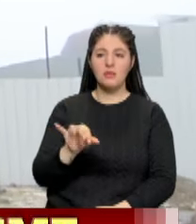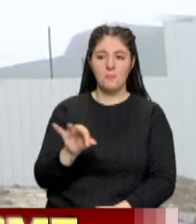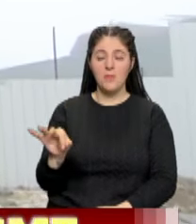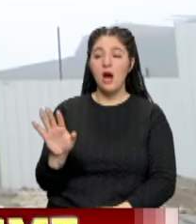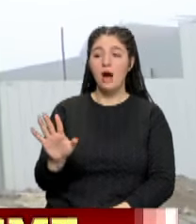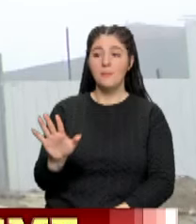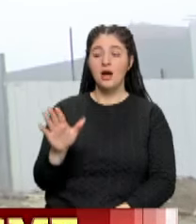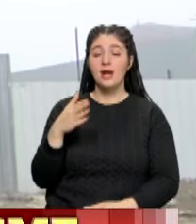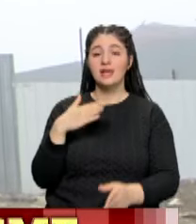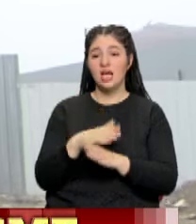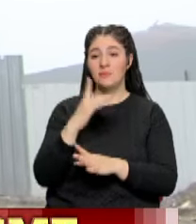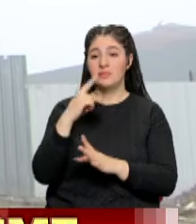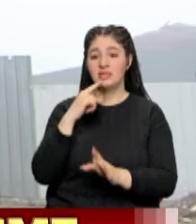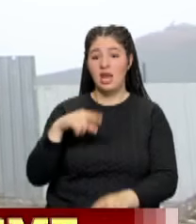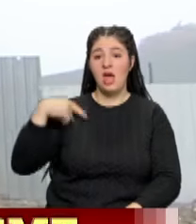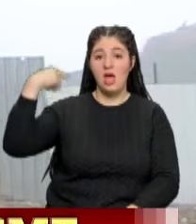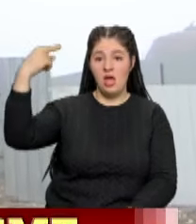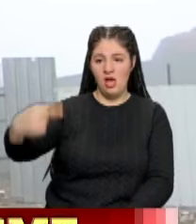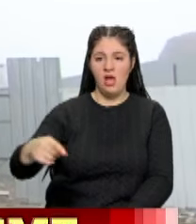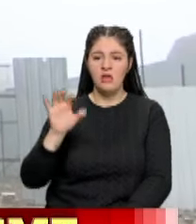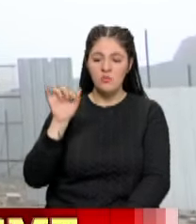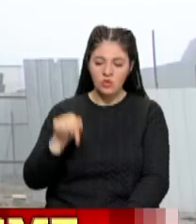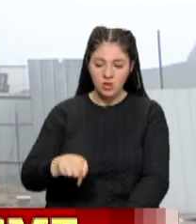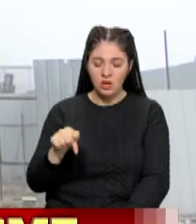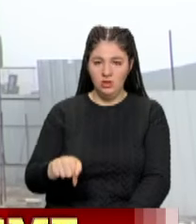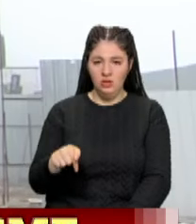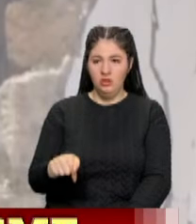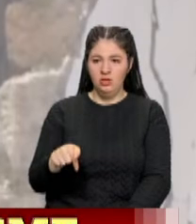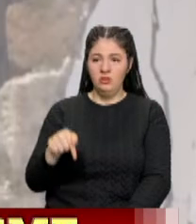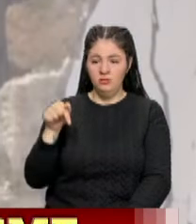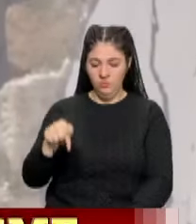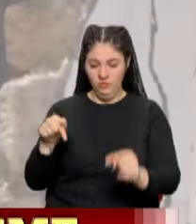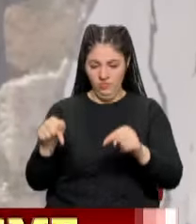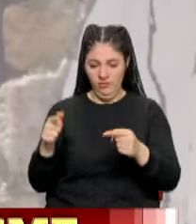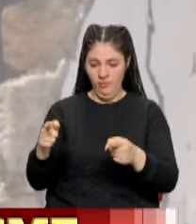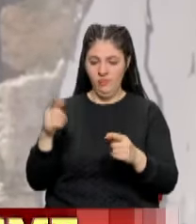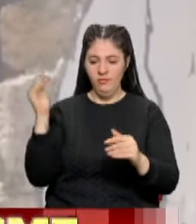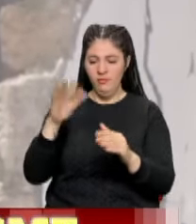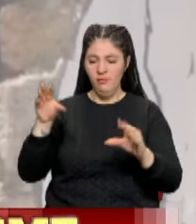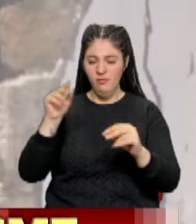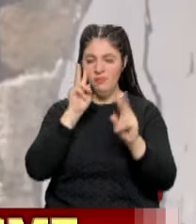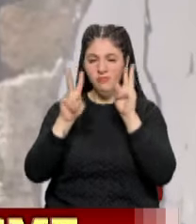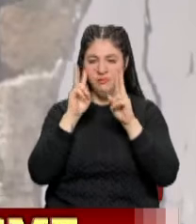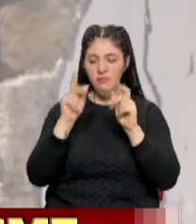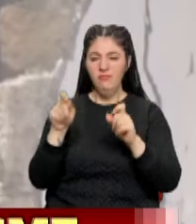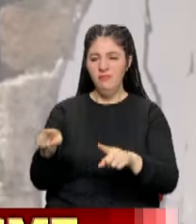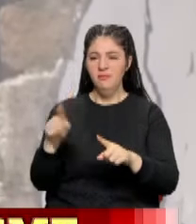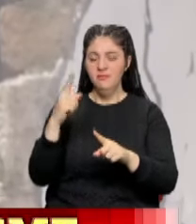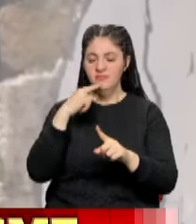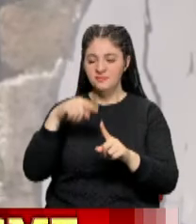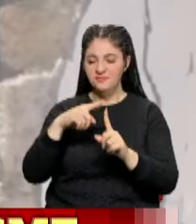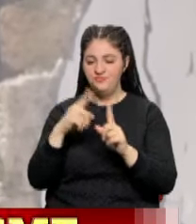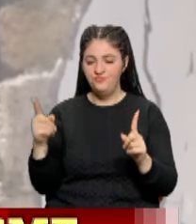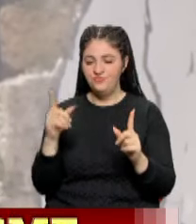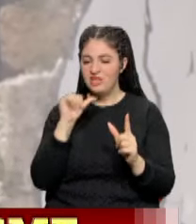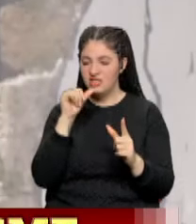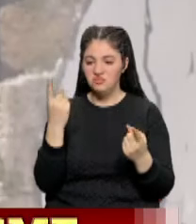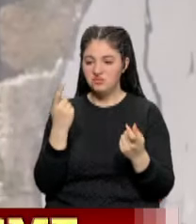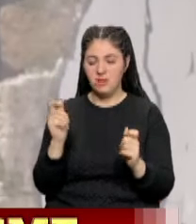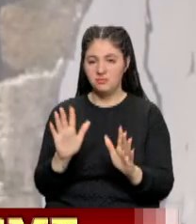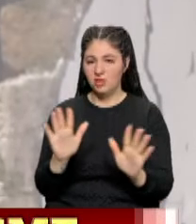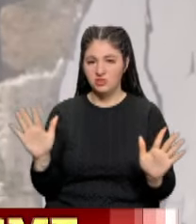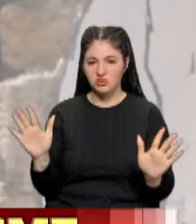ama gerçekten bir yıl sonra bugün buraya gelen herkes şunu görecektir. Bir yıldır burada neredeyse hiçbir